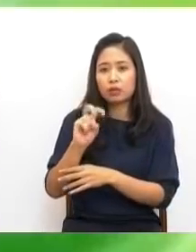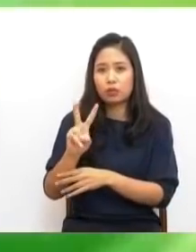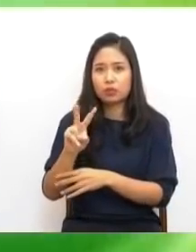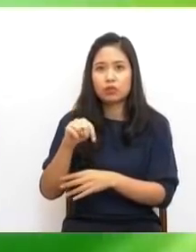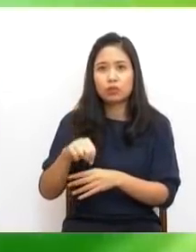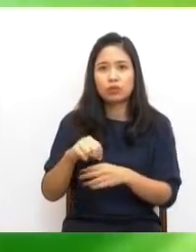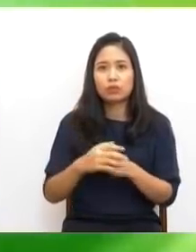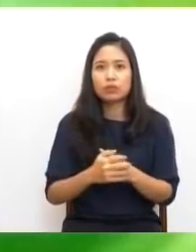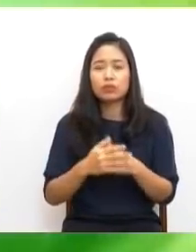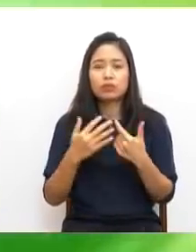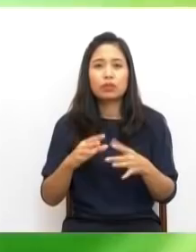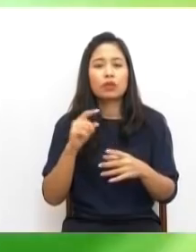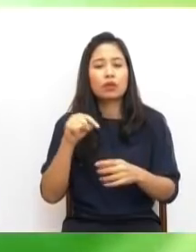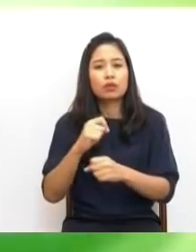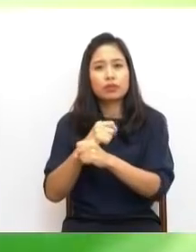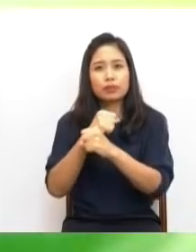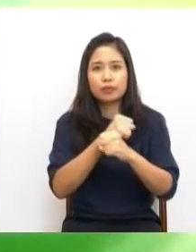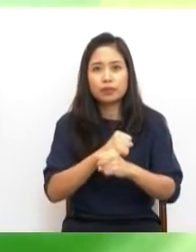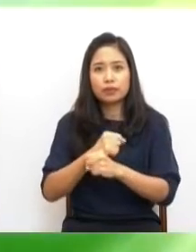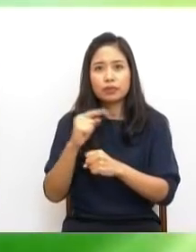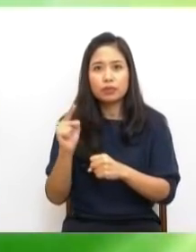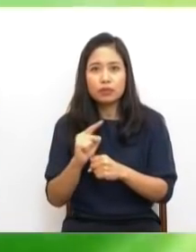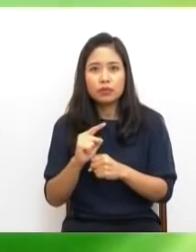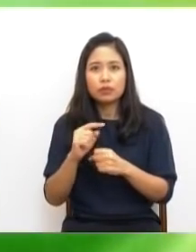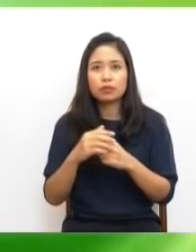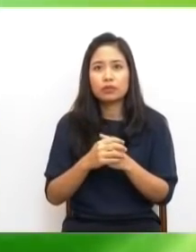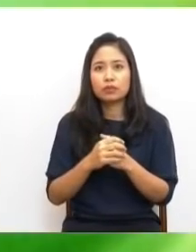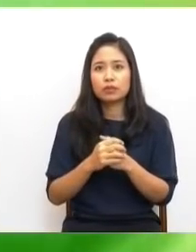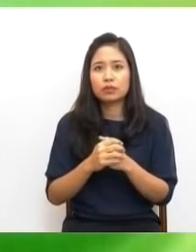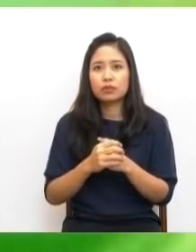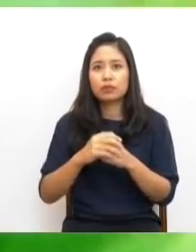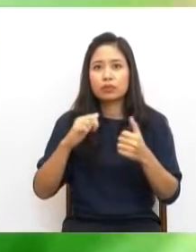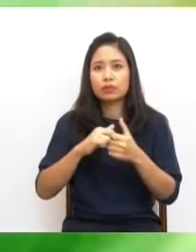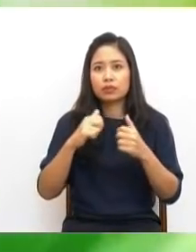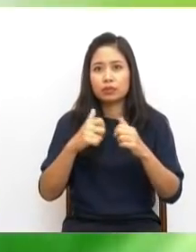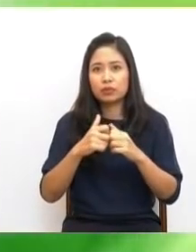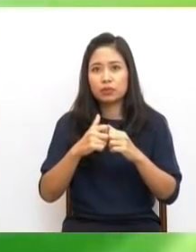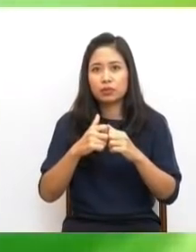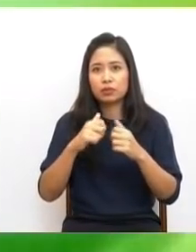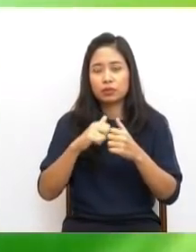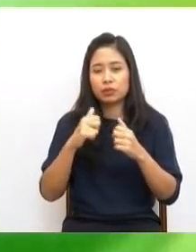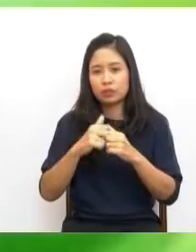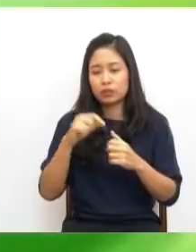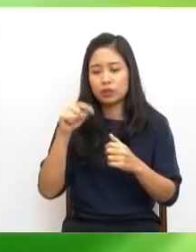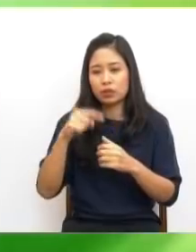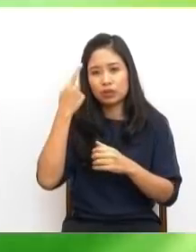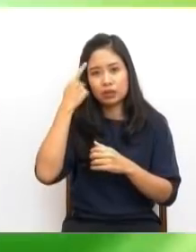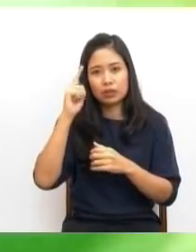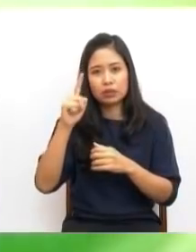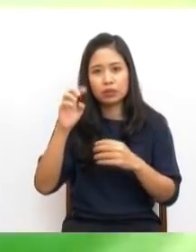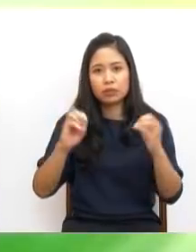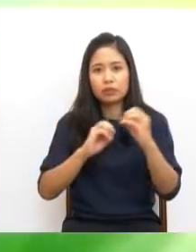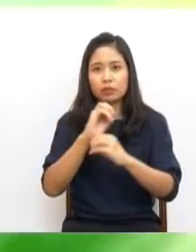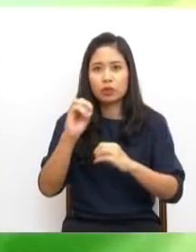งนี้ถ้าเราป้องกันได้ตั้งแต่ต้นเหตุของปัญหาเราก็จะทำให้เกิดการปลอดภัยได้ซึ่งวิธี